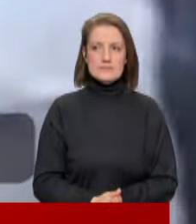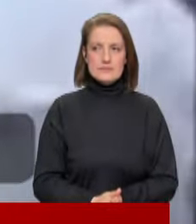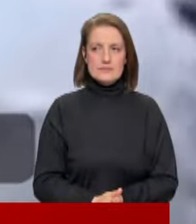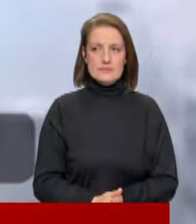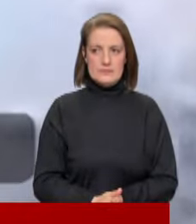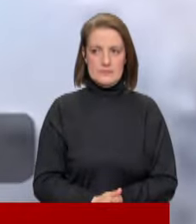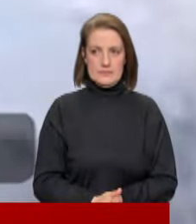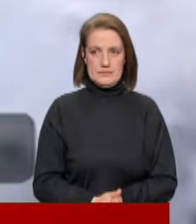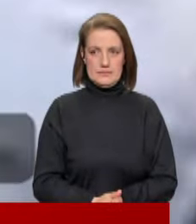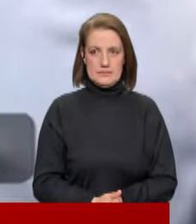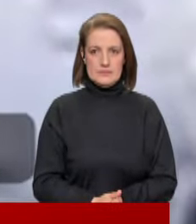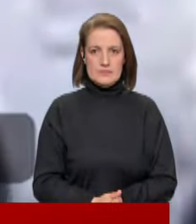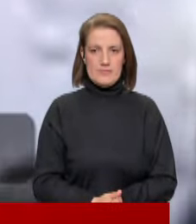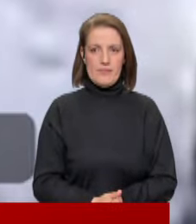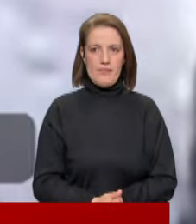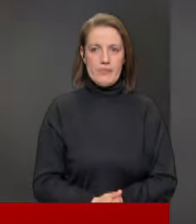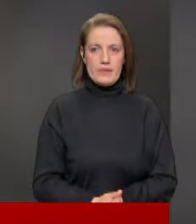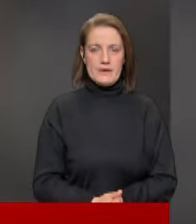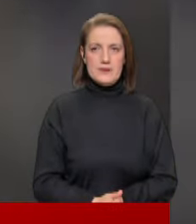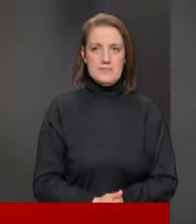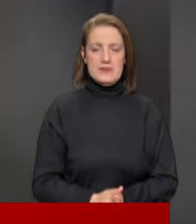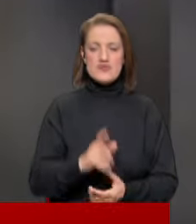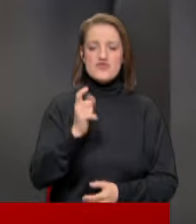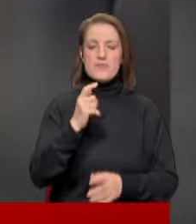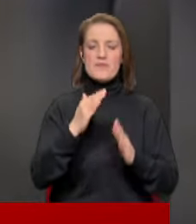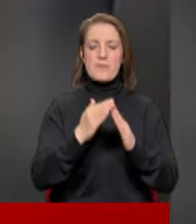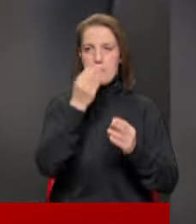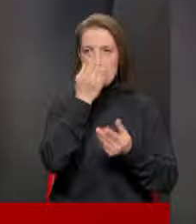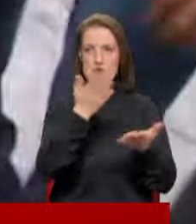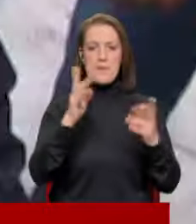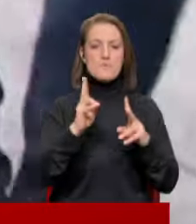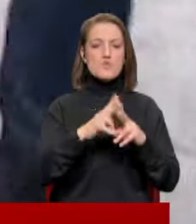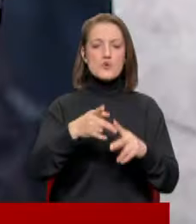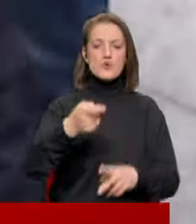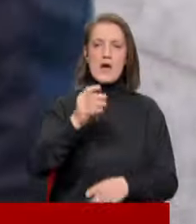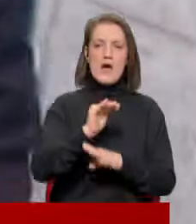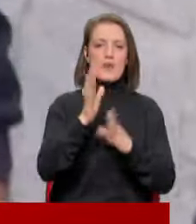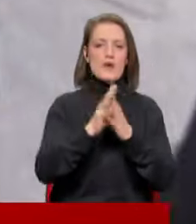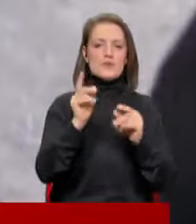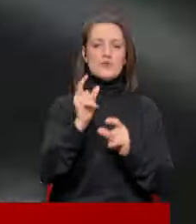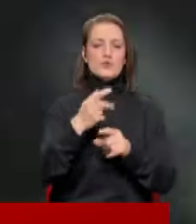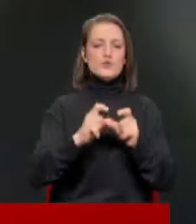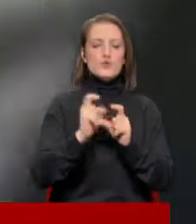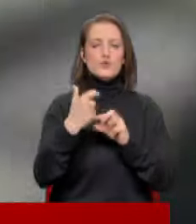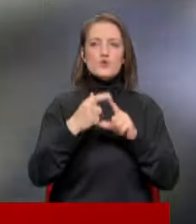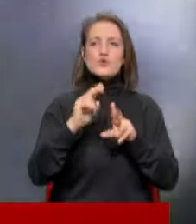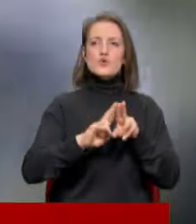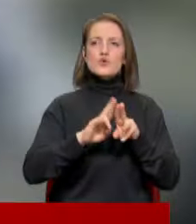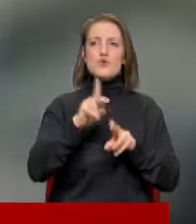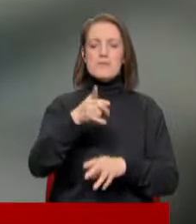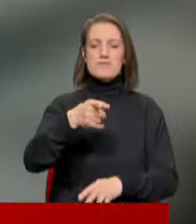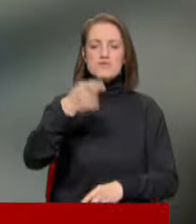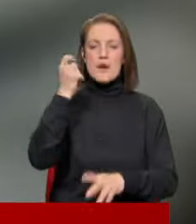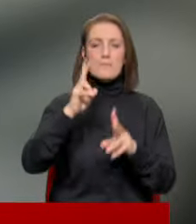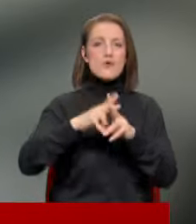ceza Uğur Uğur Bizim K cemevi'nin bahçesinde polis kurşunuyla Hayatını kaybetmişti Uğur Kurt o silahı ateşleyen